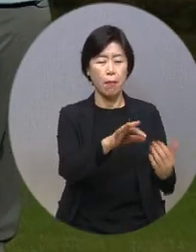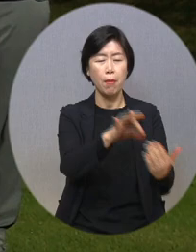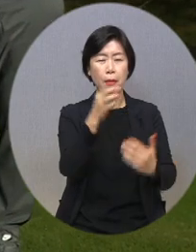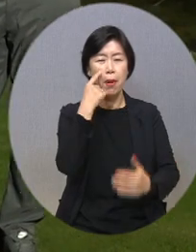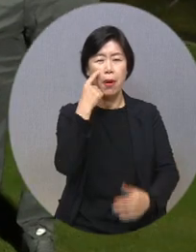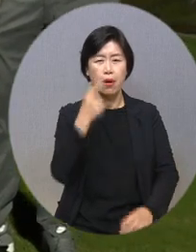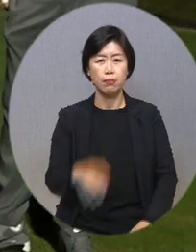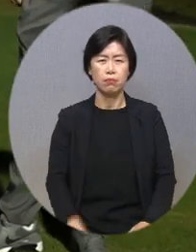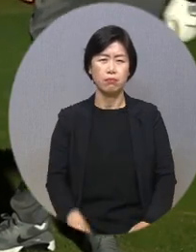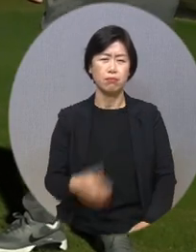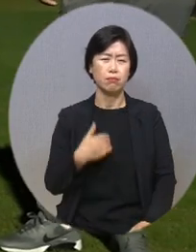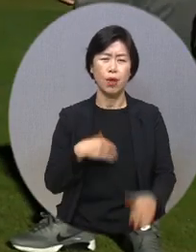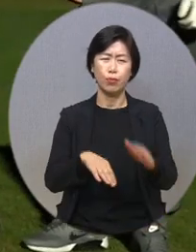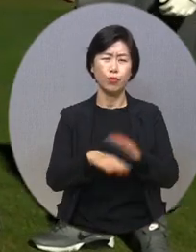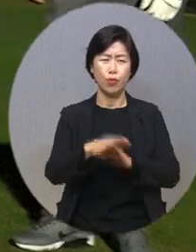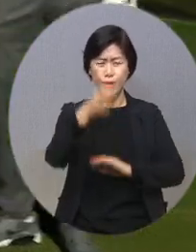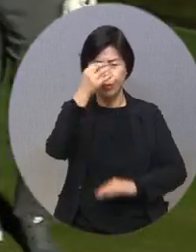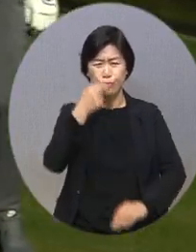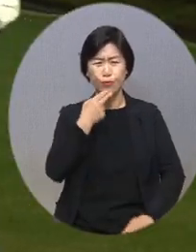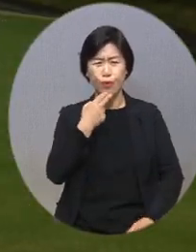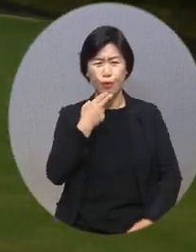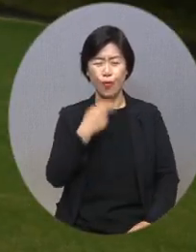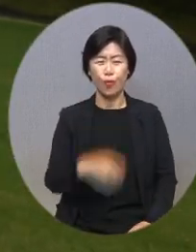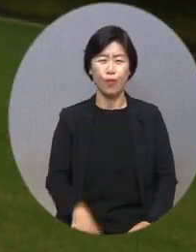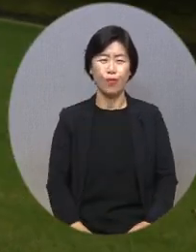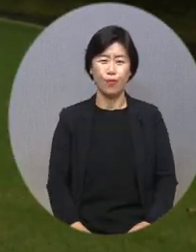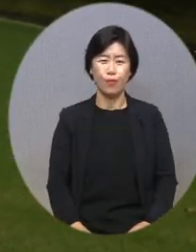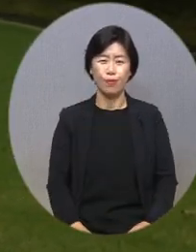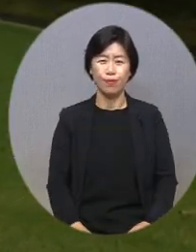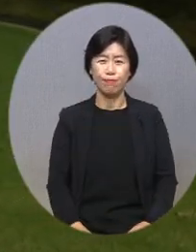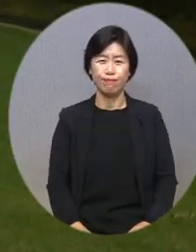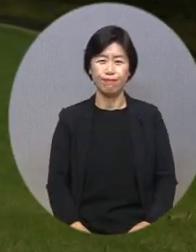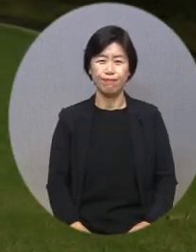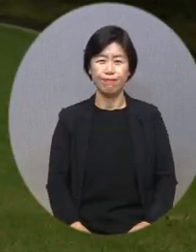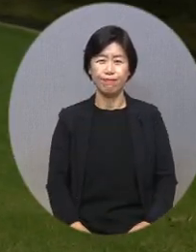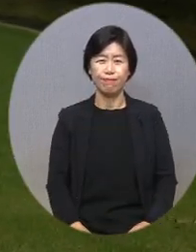나 똥손인데. 왜 이게 데자뷰 같지?